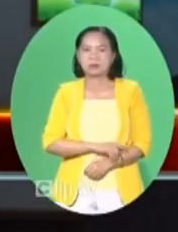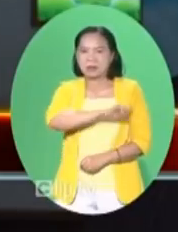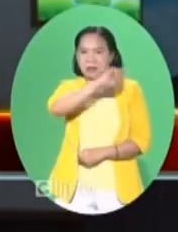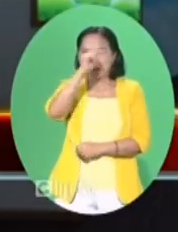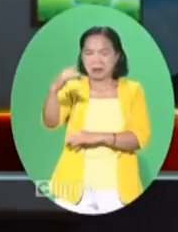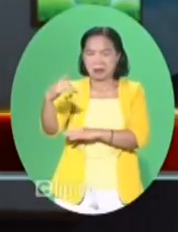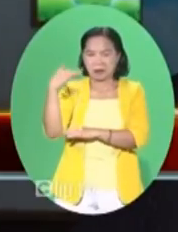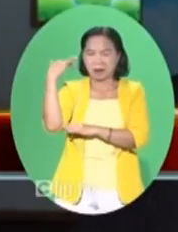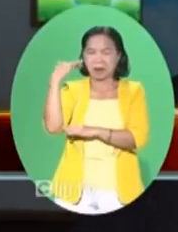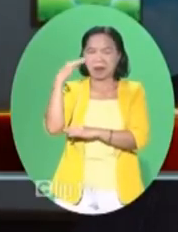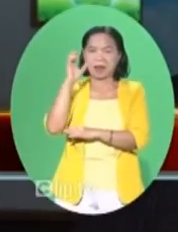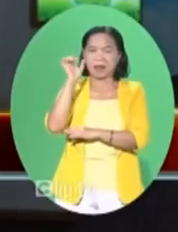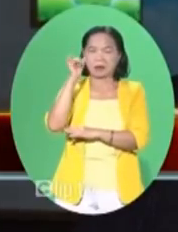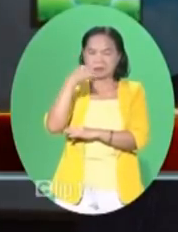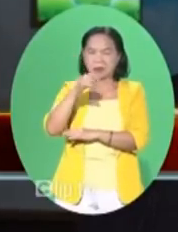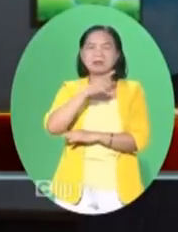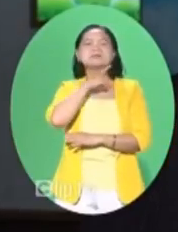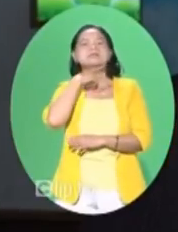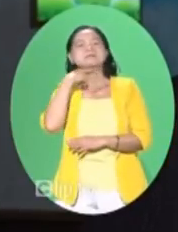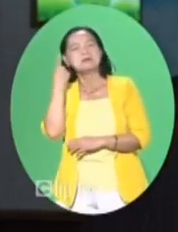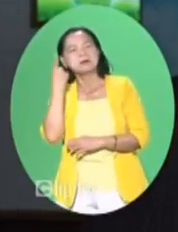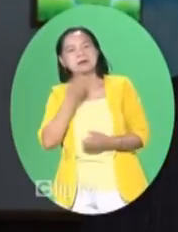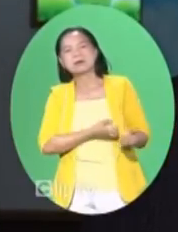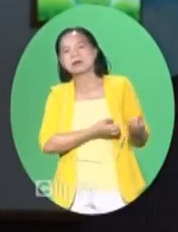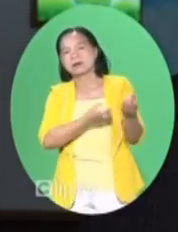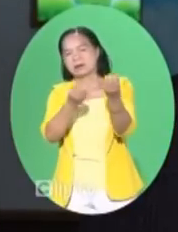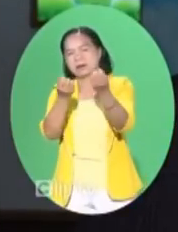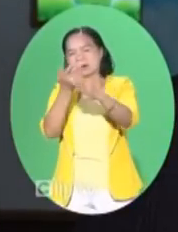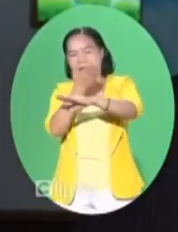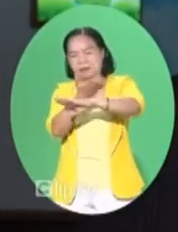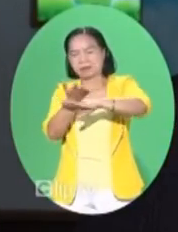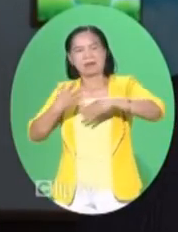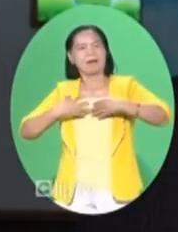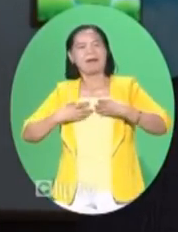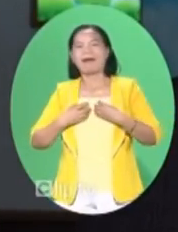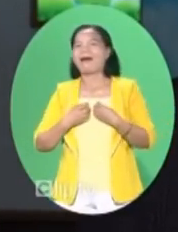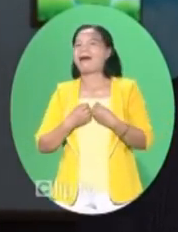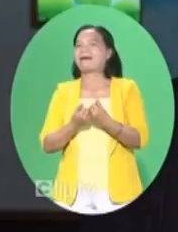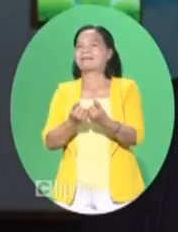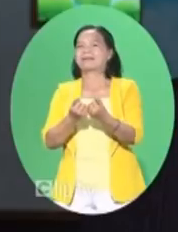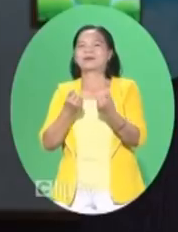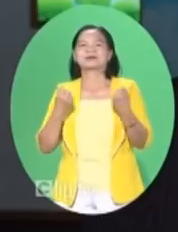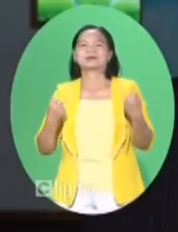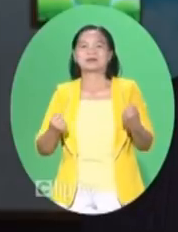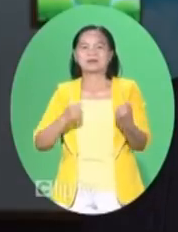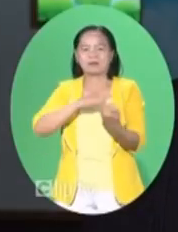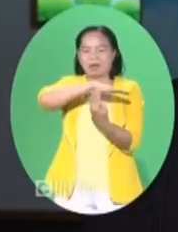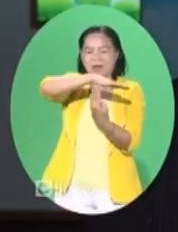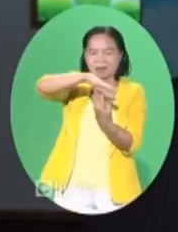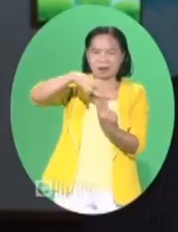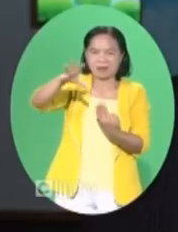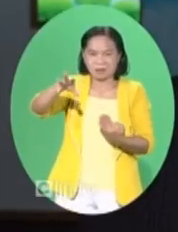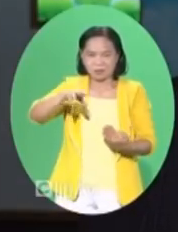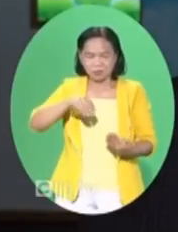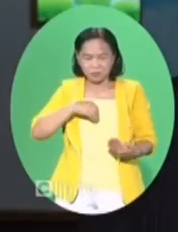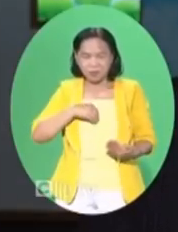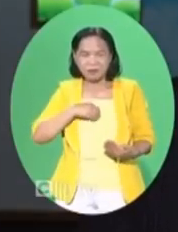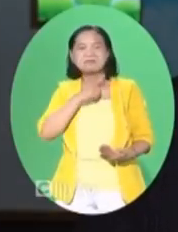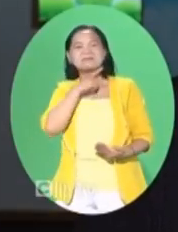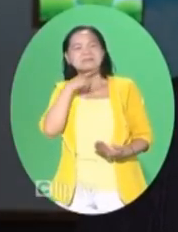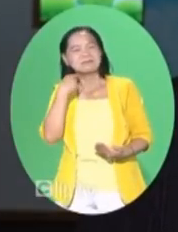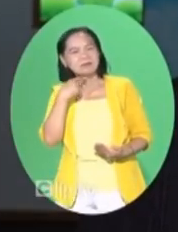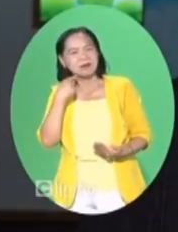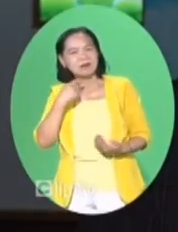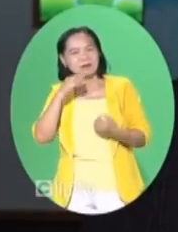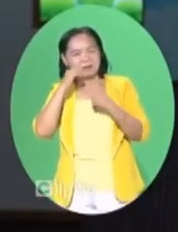đã luôn cam kết mang đến cho người tiêu dùng những sản phẩm an toàn cho sức khỏe và thân thiện với môi trường. Hiện tại chúng tôi tiếp tục thúc đẩy cam kết này trên